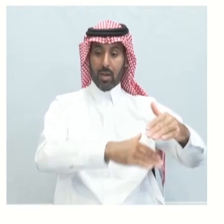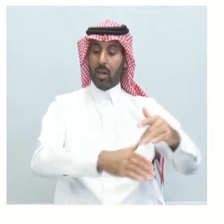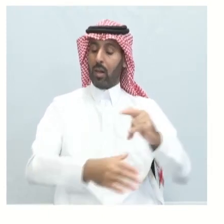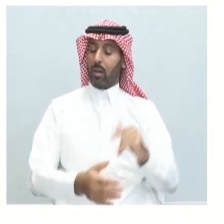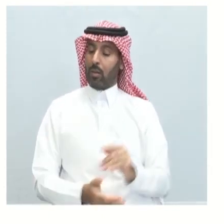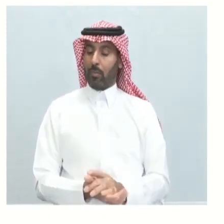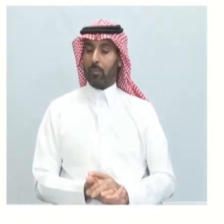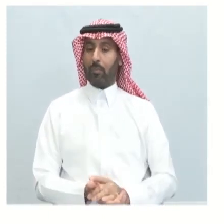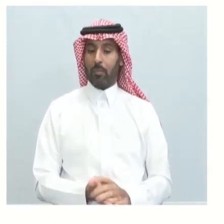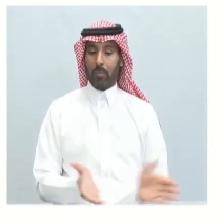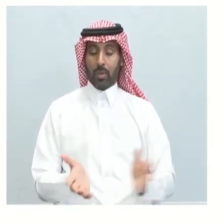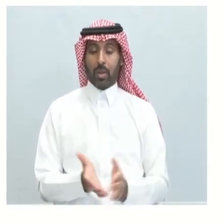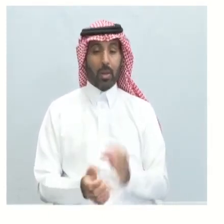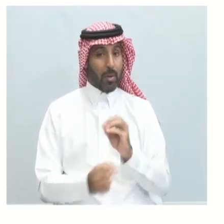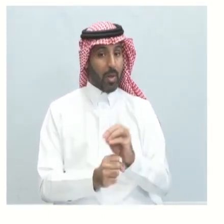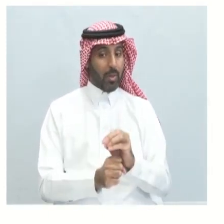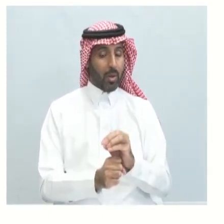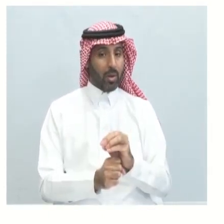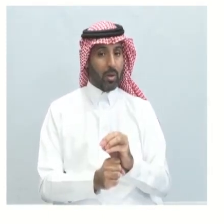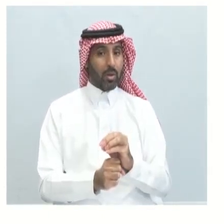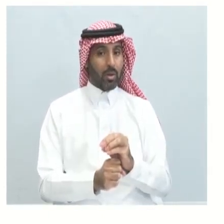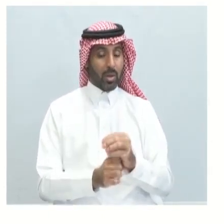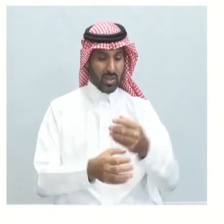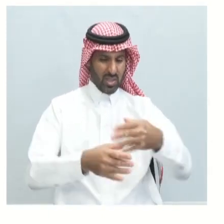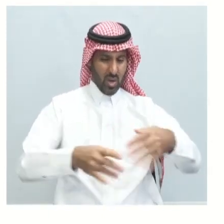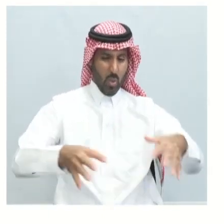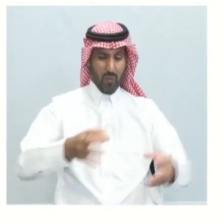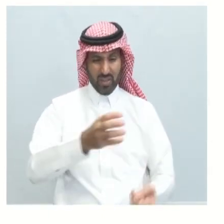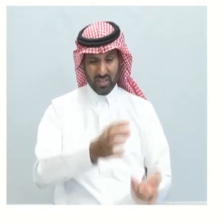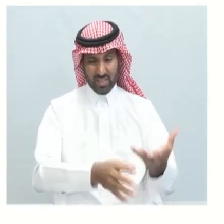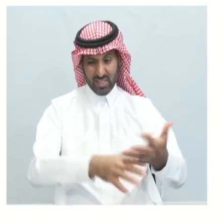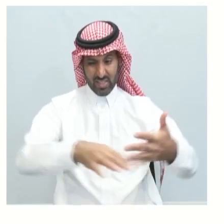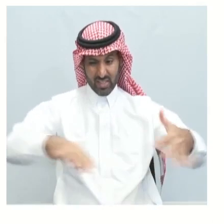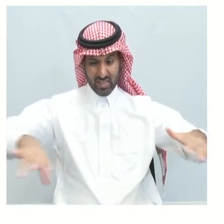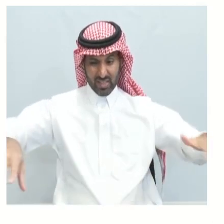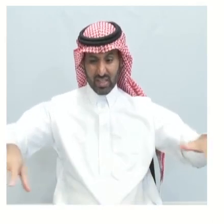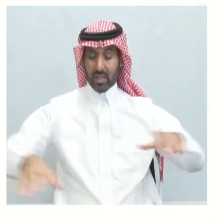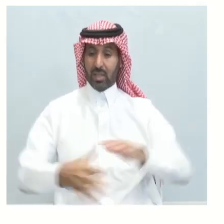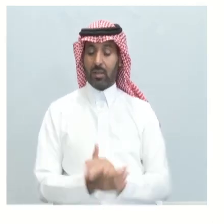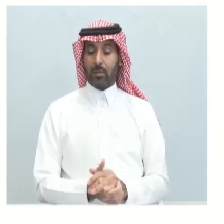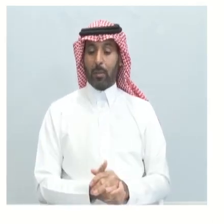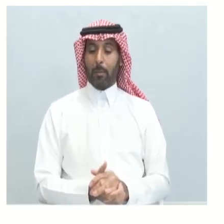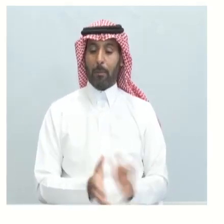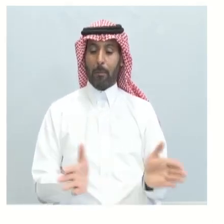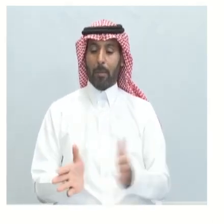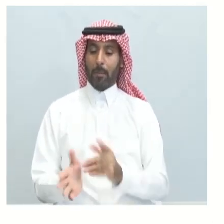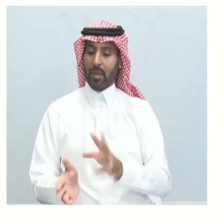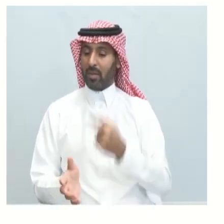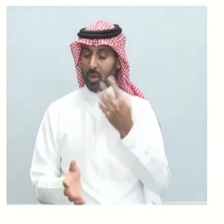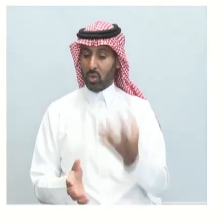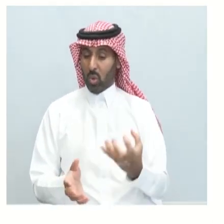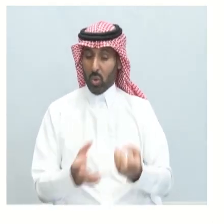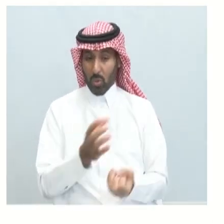توافقيه عندما نذكر عمليه الترسب اللا توافقي اي عمليه ترسب ما بين صخور